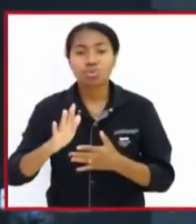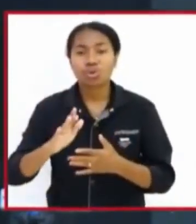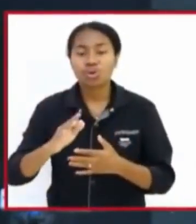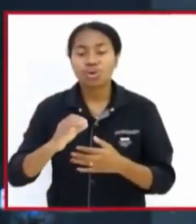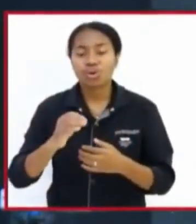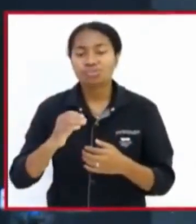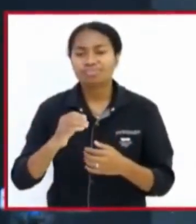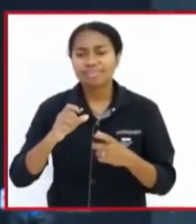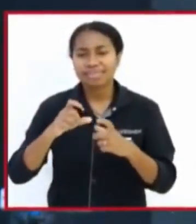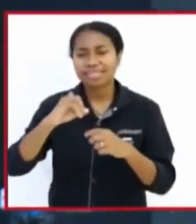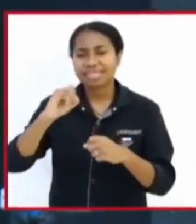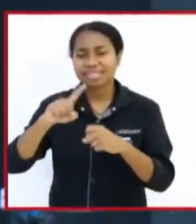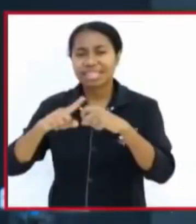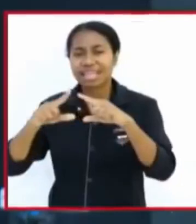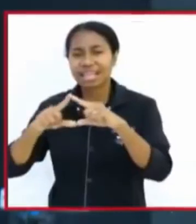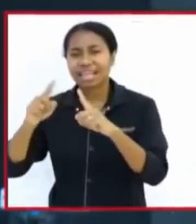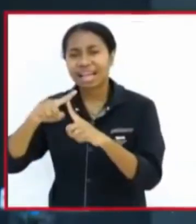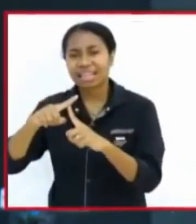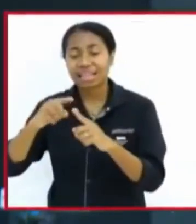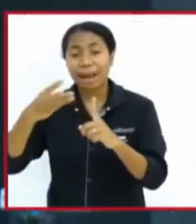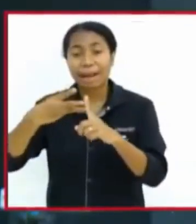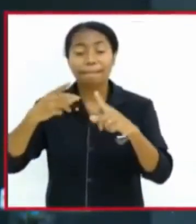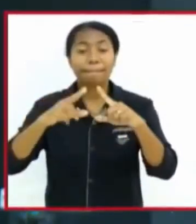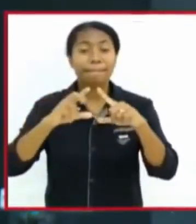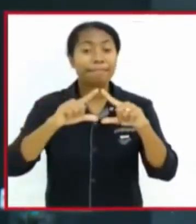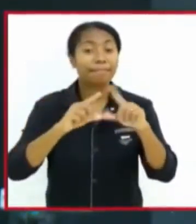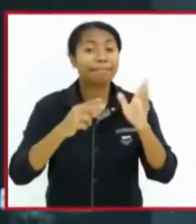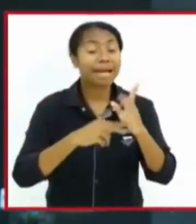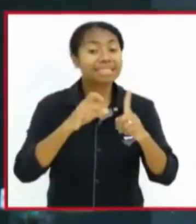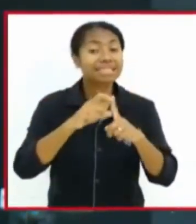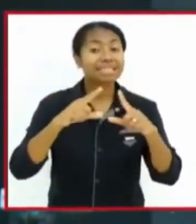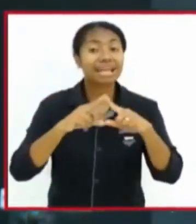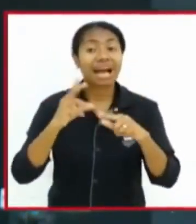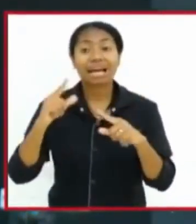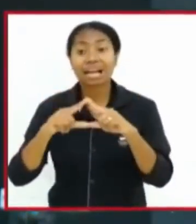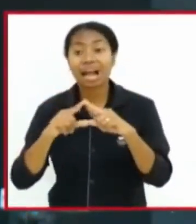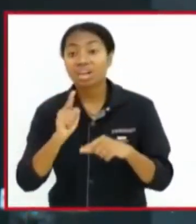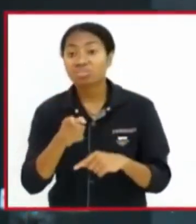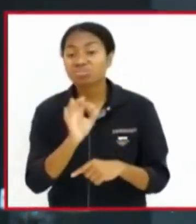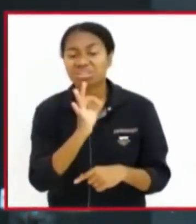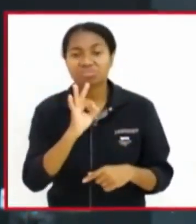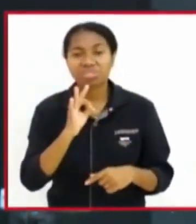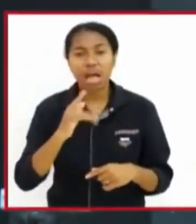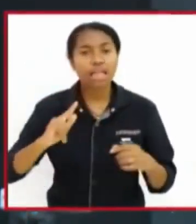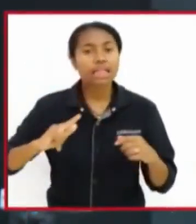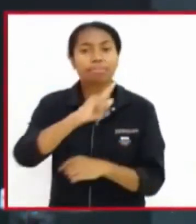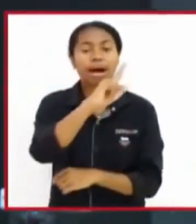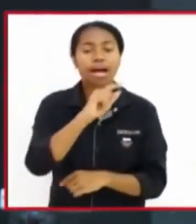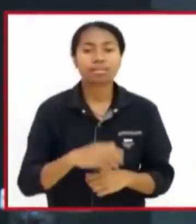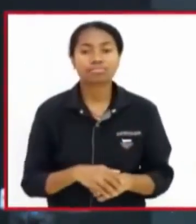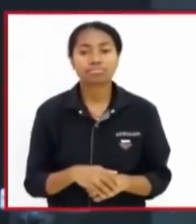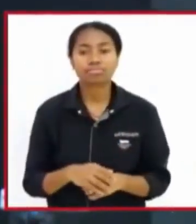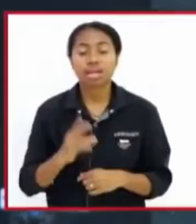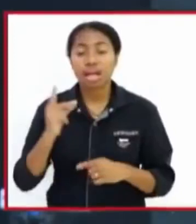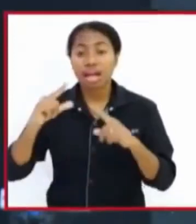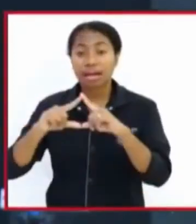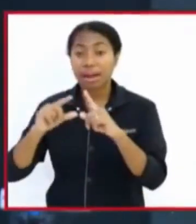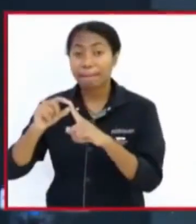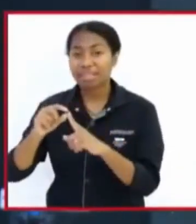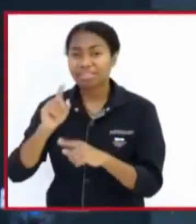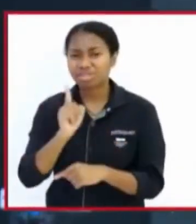sikap mendarat tidak ada pesawat bisa terbang maka rapat jam satu